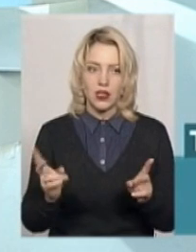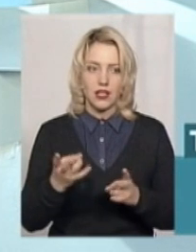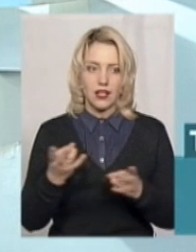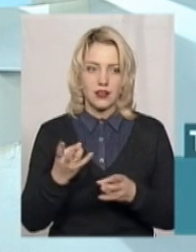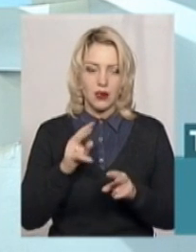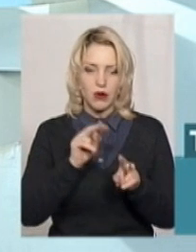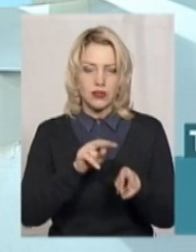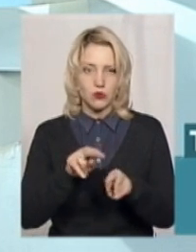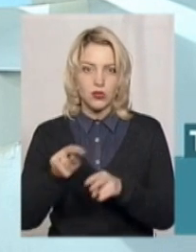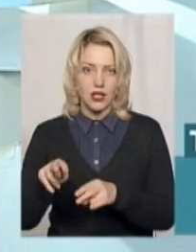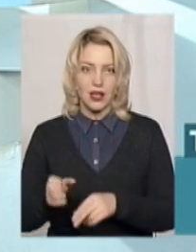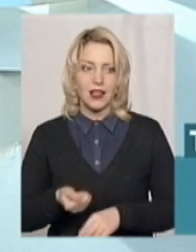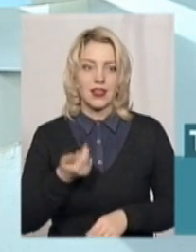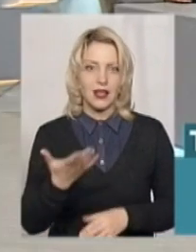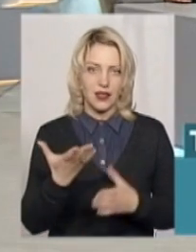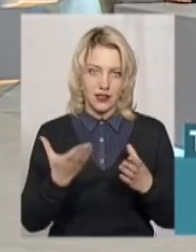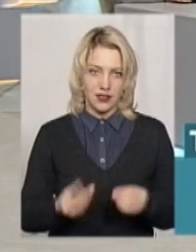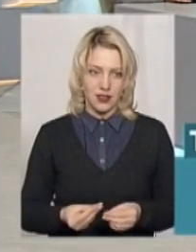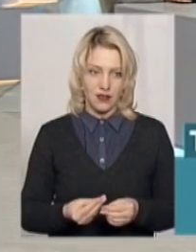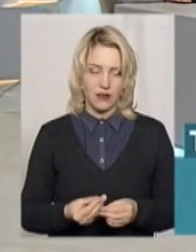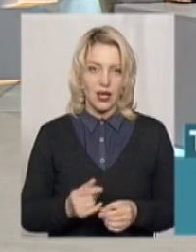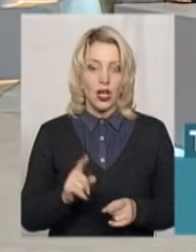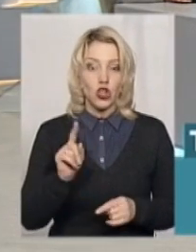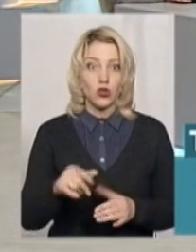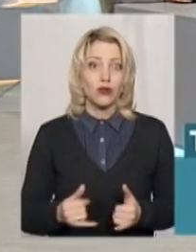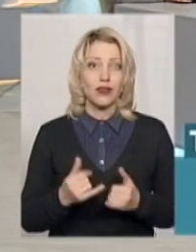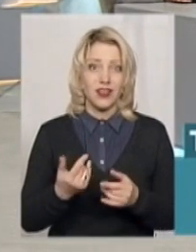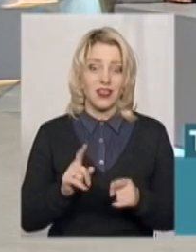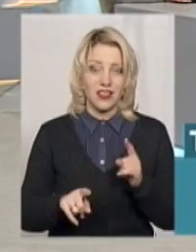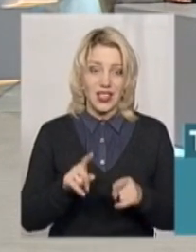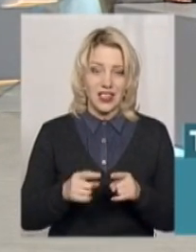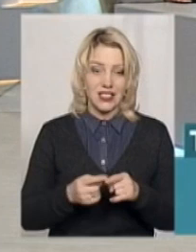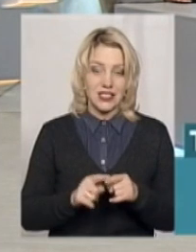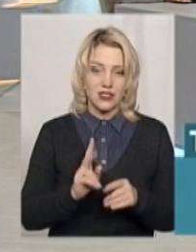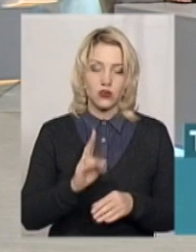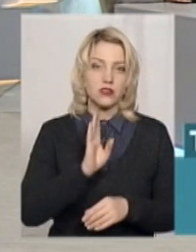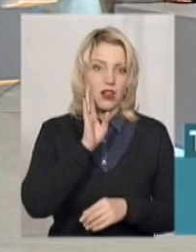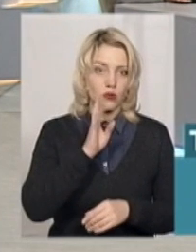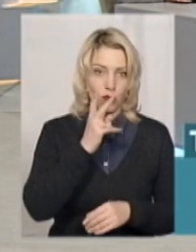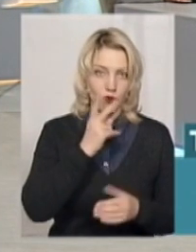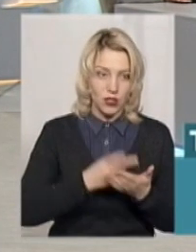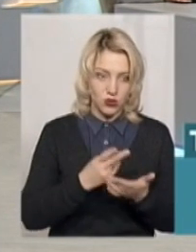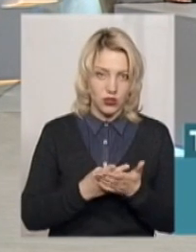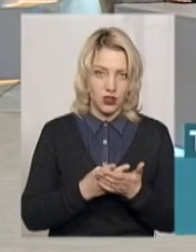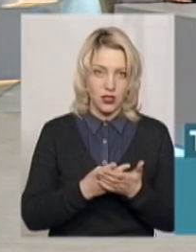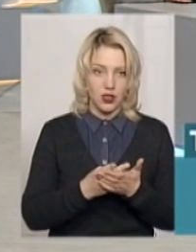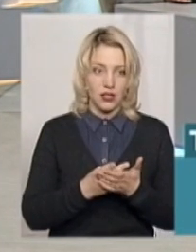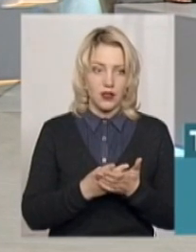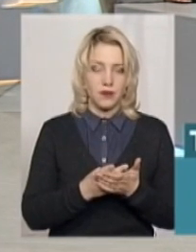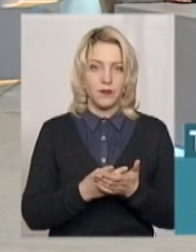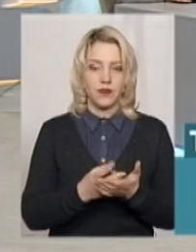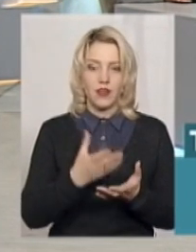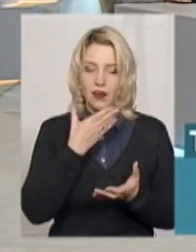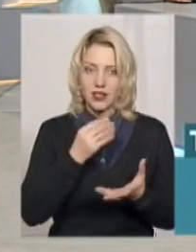треба спостерігати декілька днів. І то для деяких це зранку буде, деякі діти покажуть